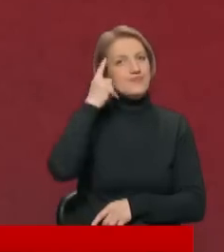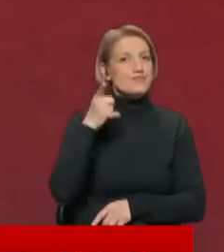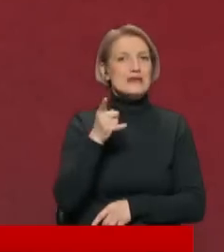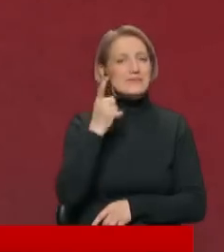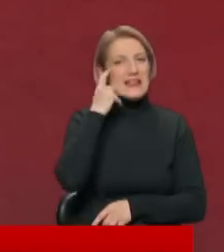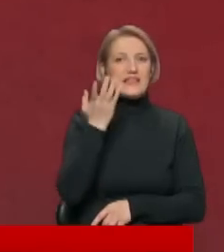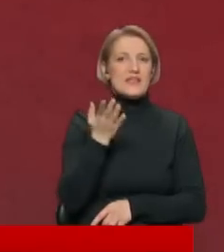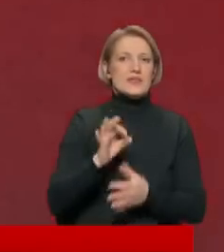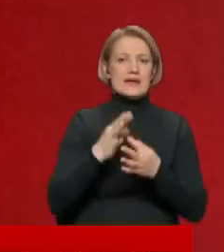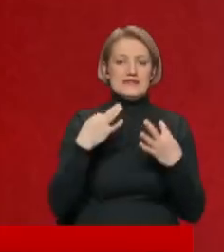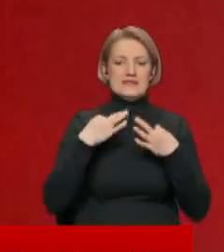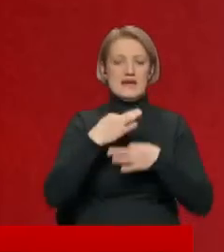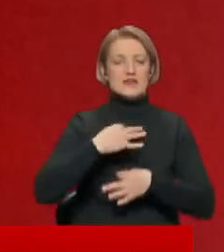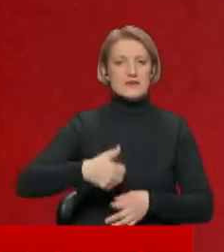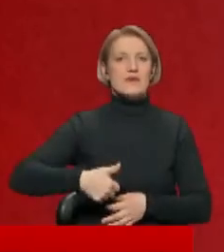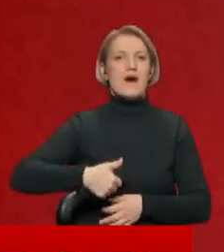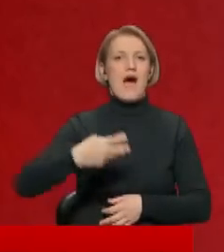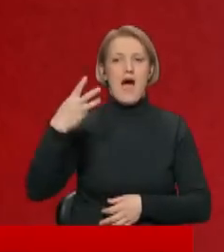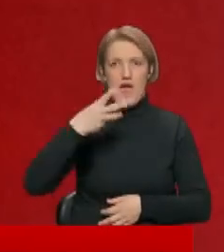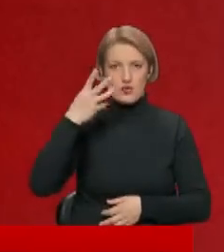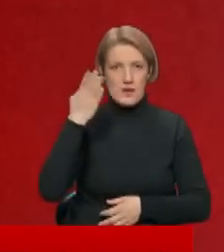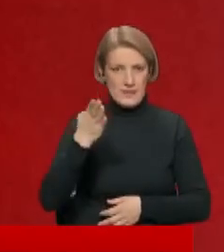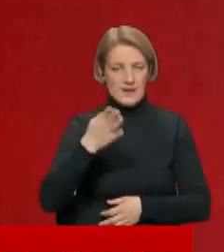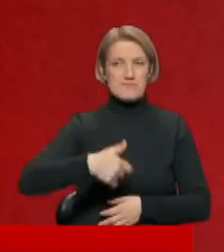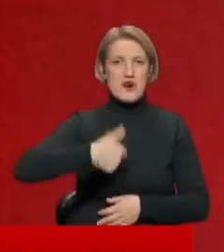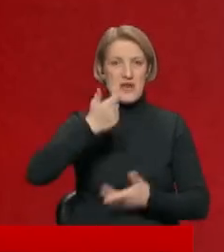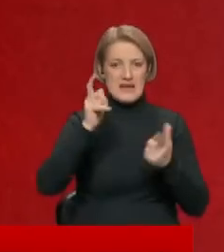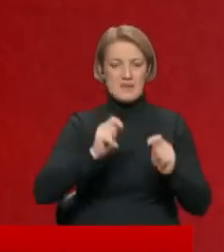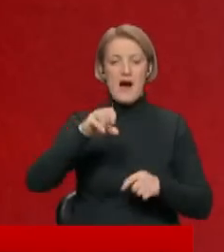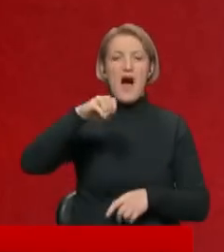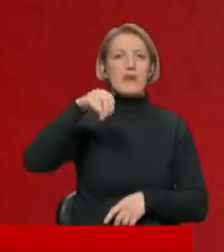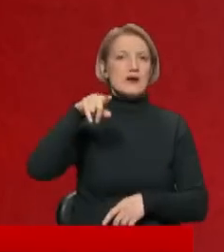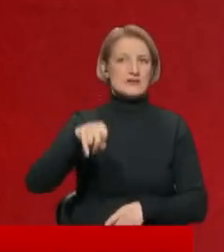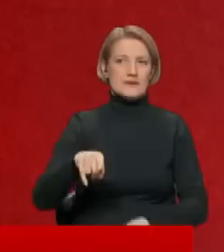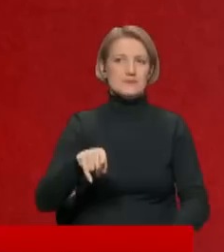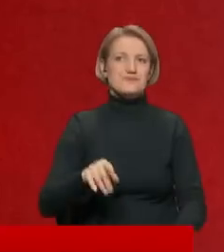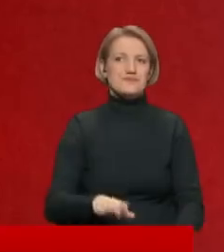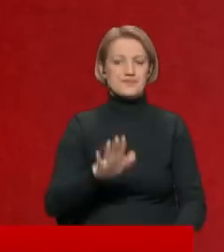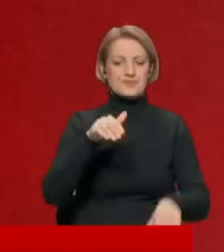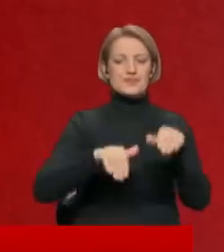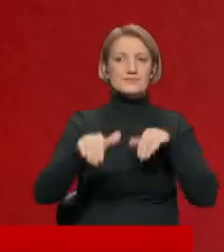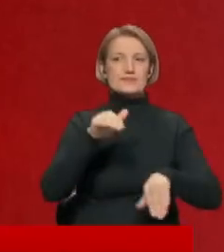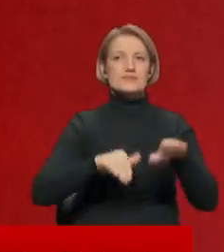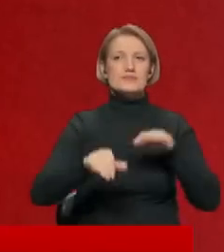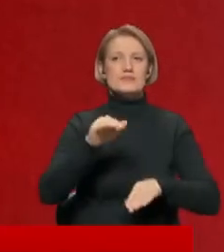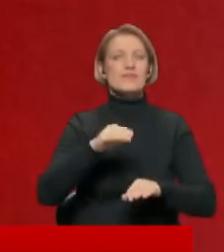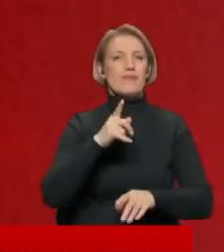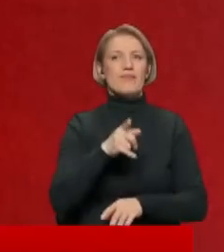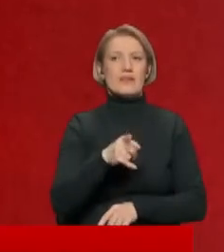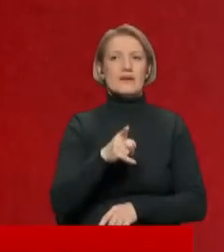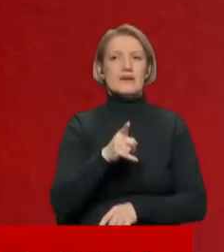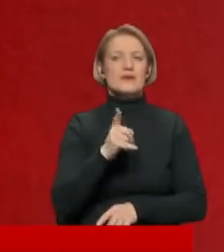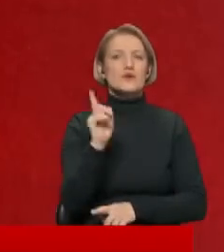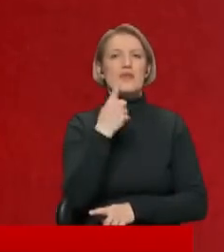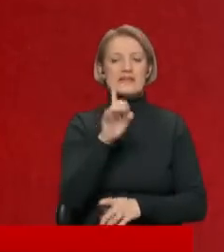kurs bilgileri sayın Erdoğan'ın başkanlığında işte AKP'nin seçim propagandasını